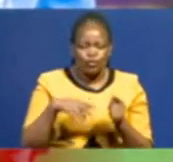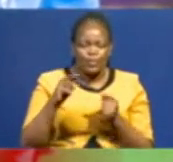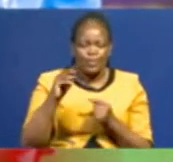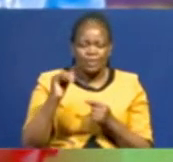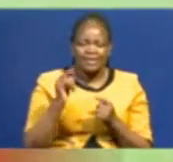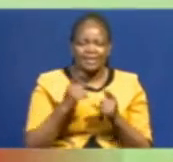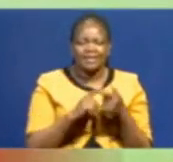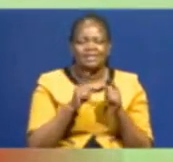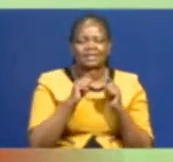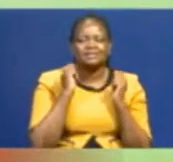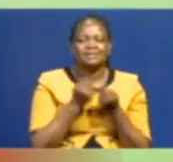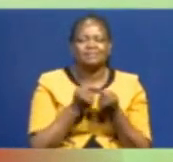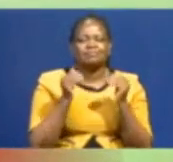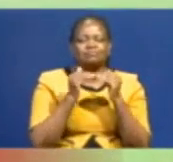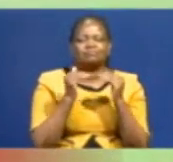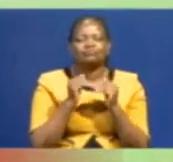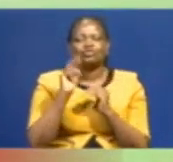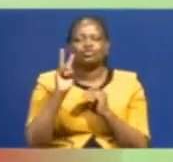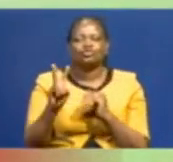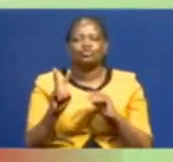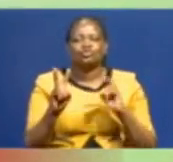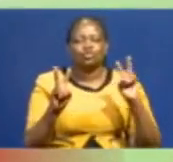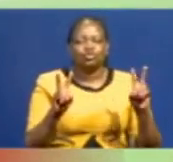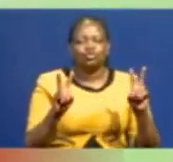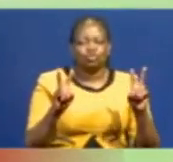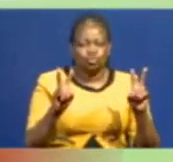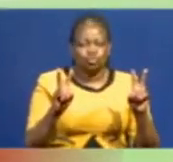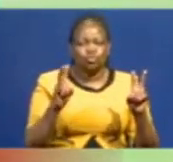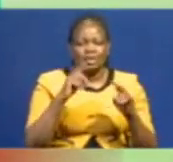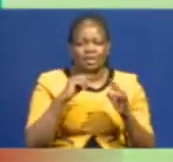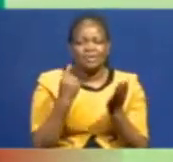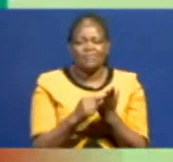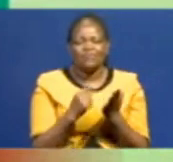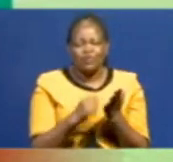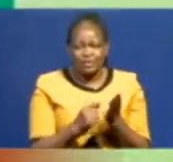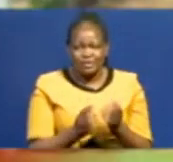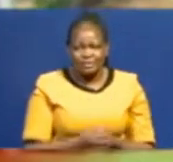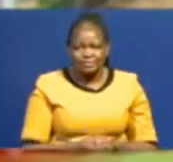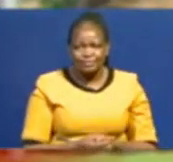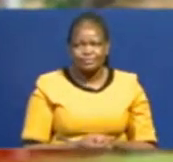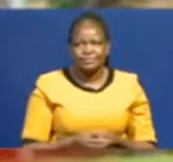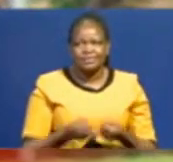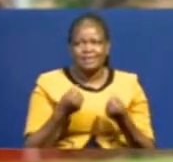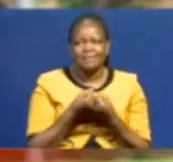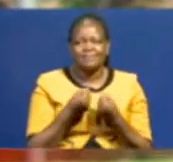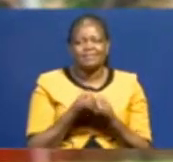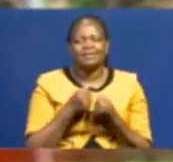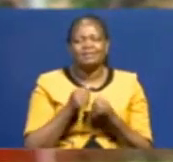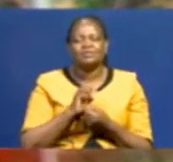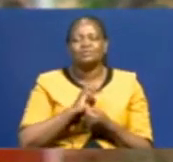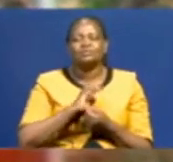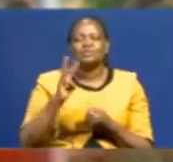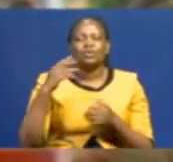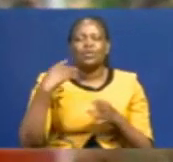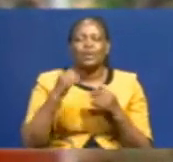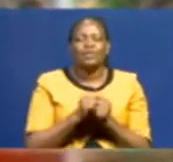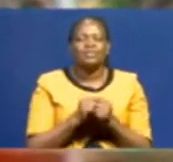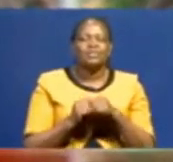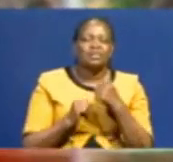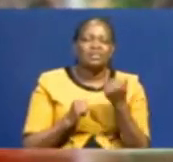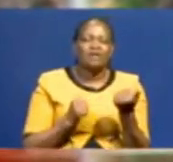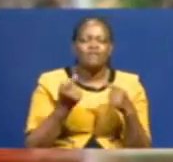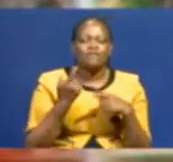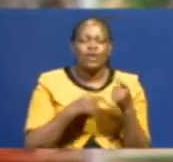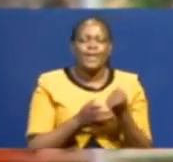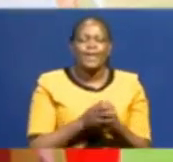timu hiyo Pia ilit toa sare ya mabao mawili Kwa mawili na timu ya Ghana Revenue authority kwenye mechi zaz western Jaguar zit choana na Shaka